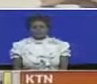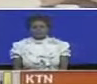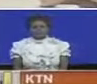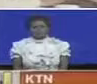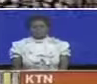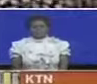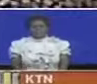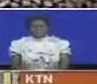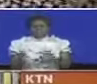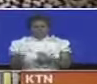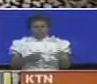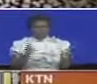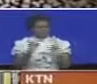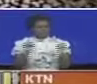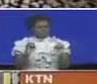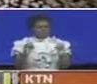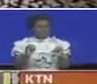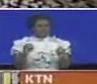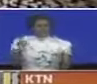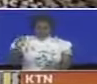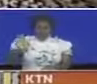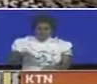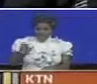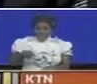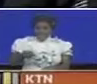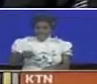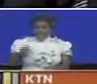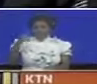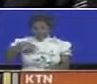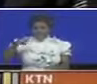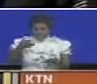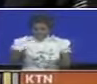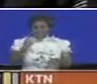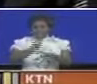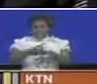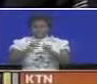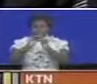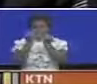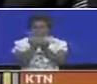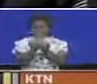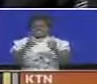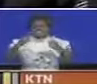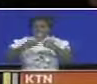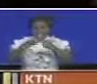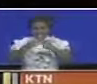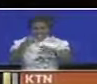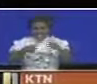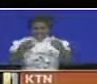Kinyume na ilivyo kawaida, wanafunzi wa kike waliwapiku wenzao wa kiume katika matokeo ya darasa la 8 mwaka huu.